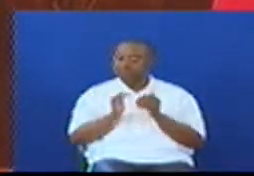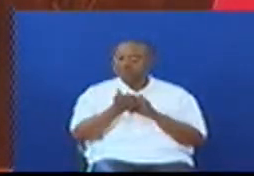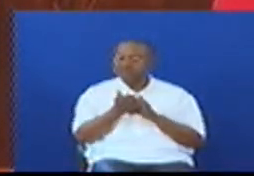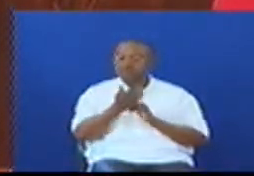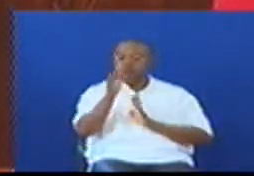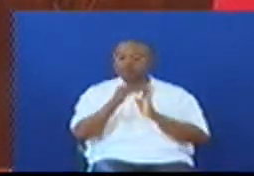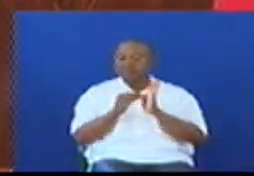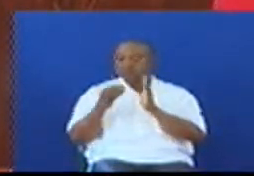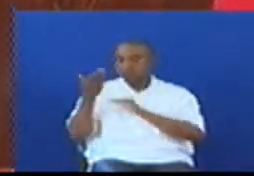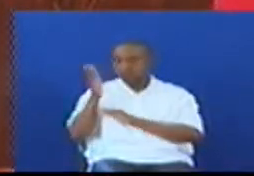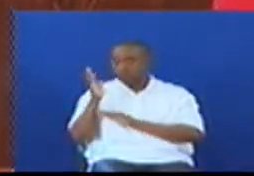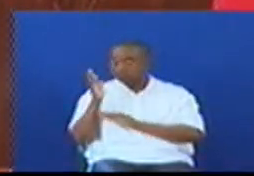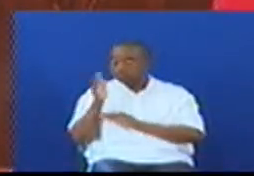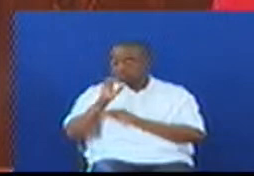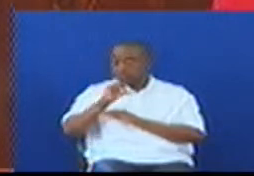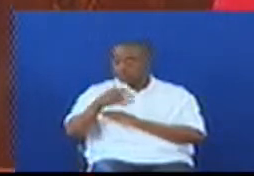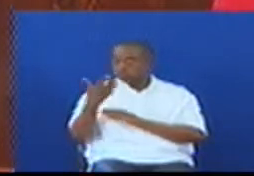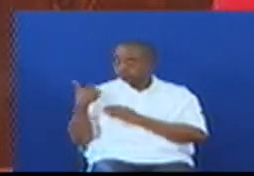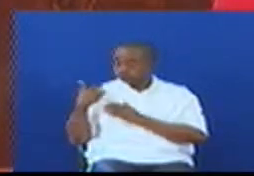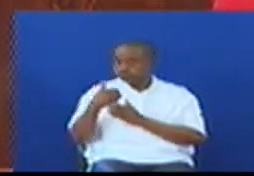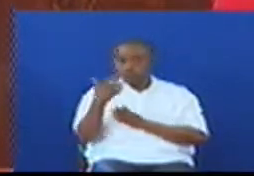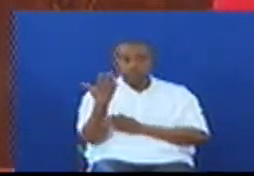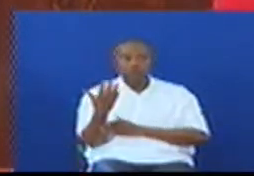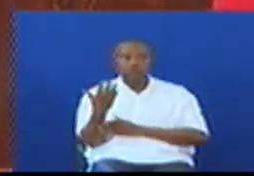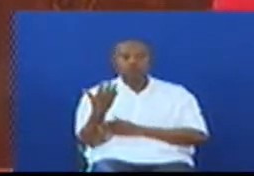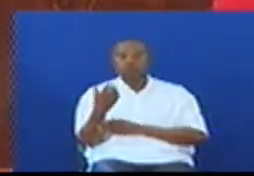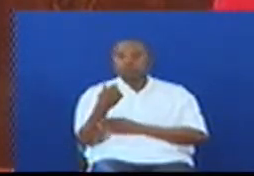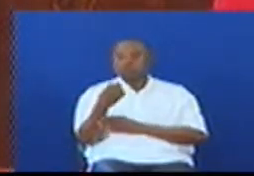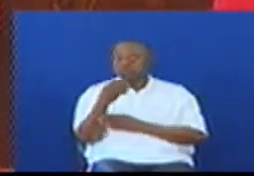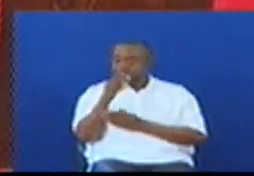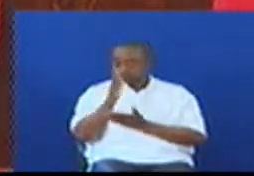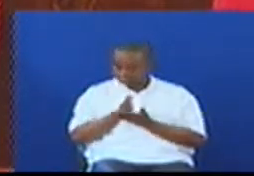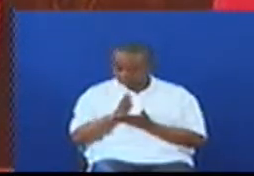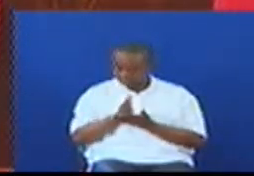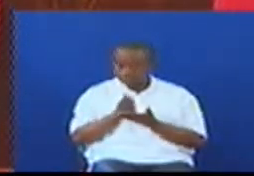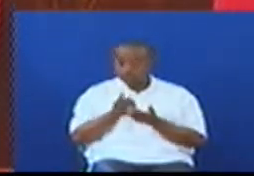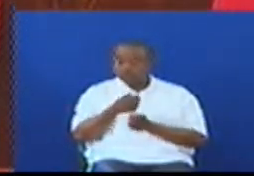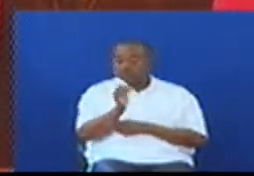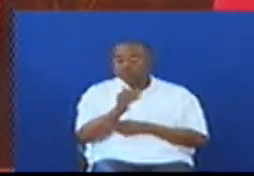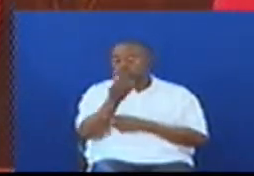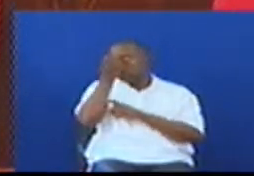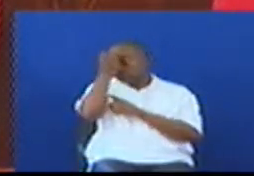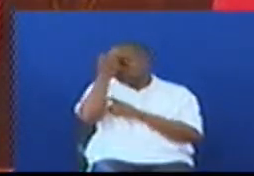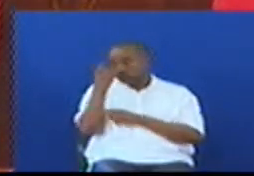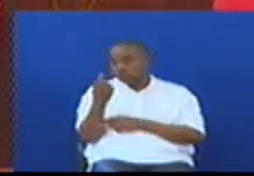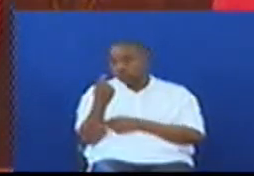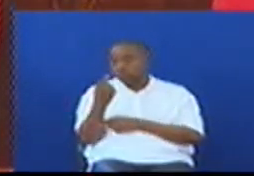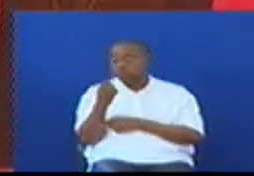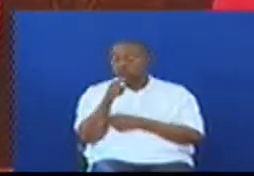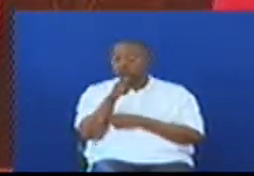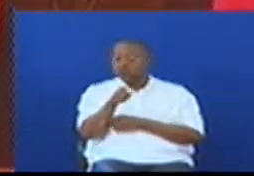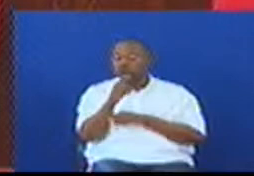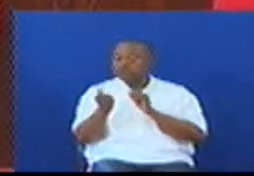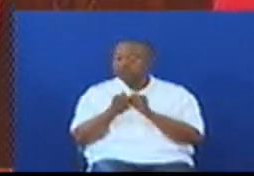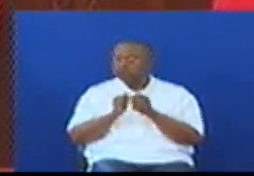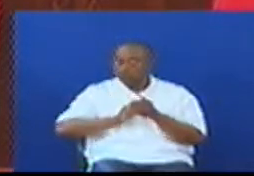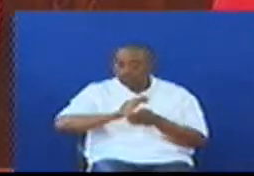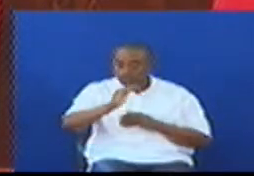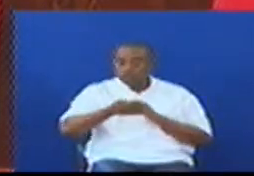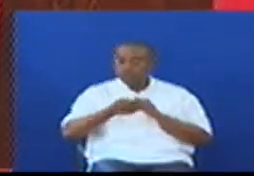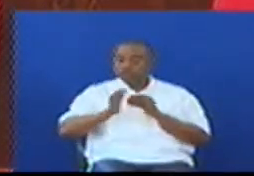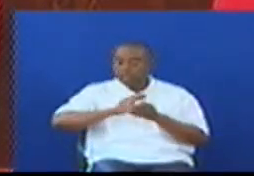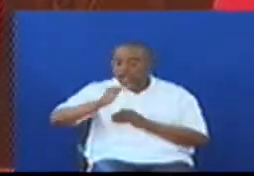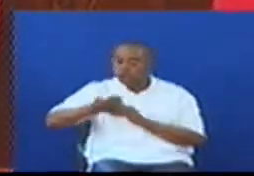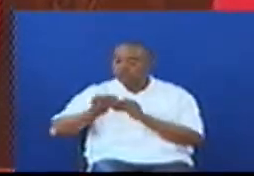serikali kwa miaka mitano, utatambua kuna hoja ambayo imekuwa ikijirudia sana karibia